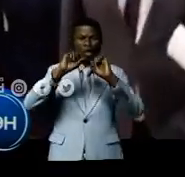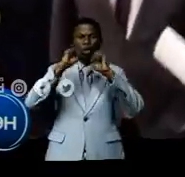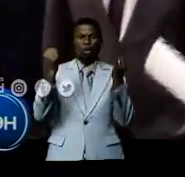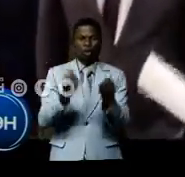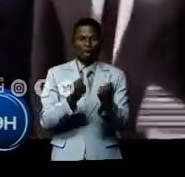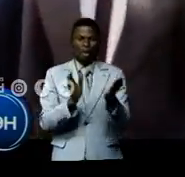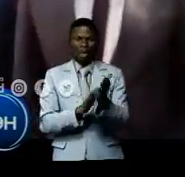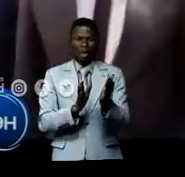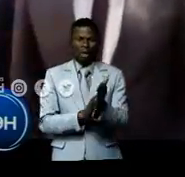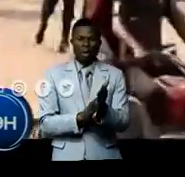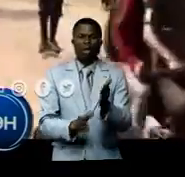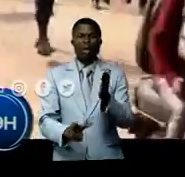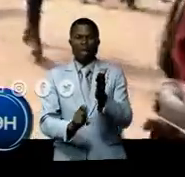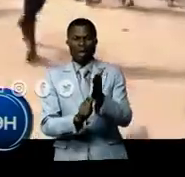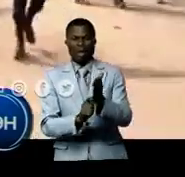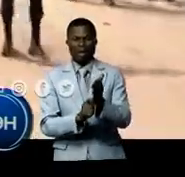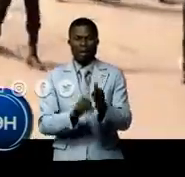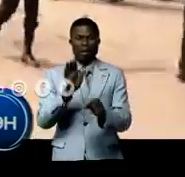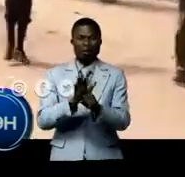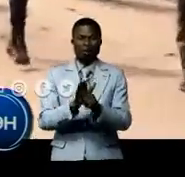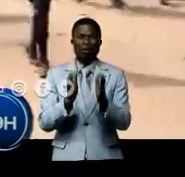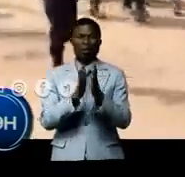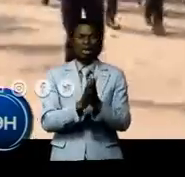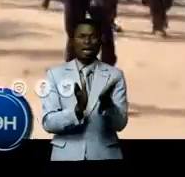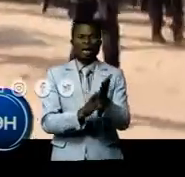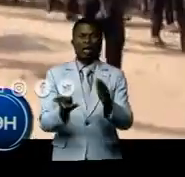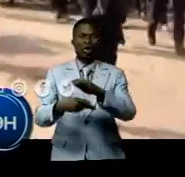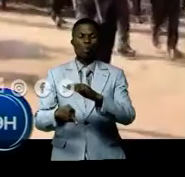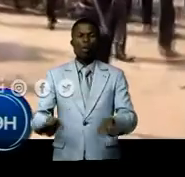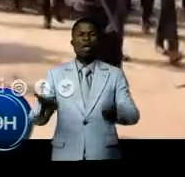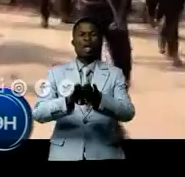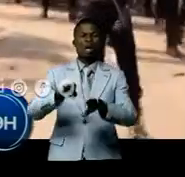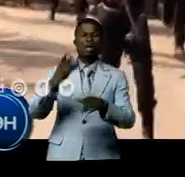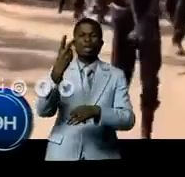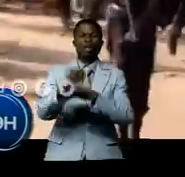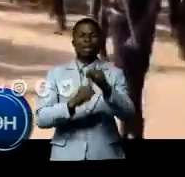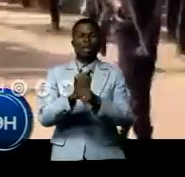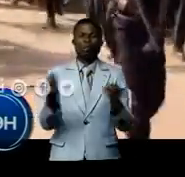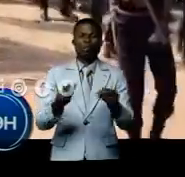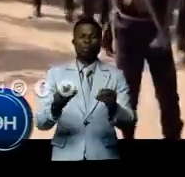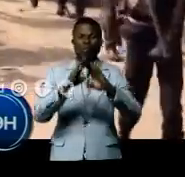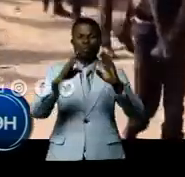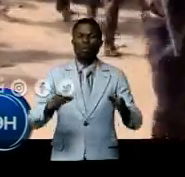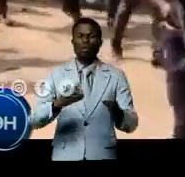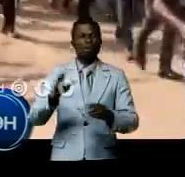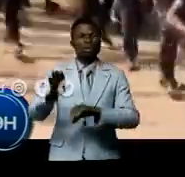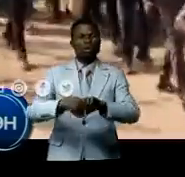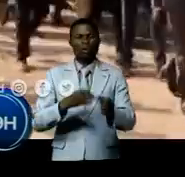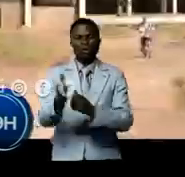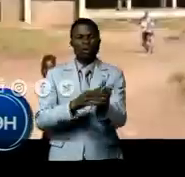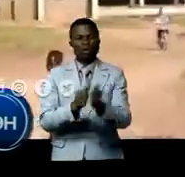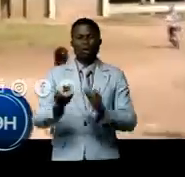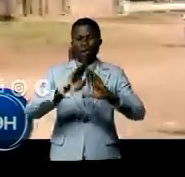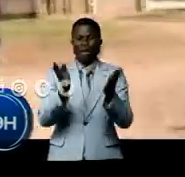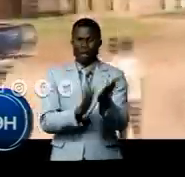sociales, l'Institut d'Ikujetu et une dizaine d'écoles primaires fermées depuis bientôt 2 ans pour raison des réhabilitations de toutes ces